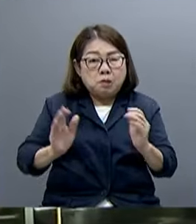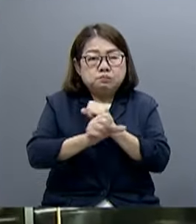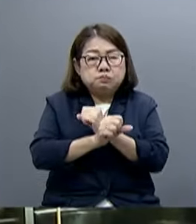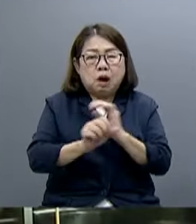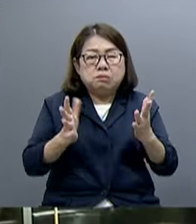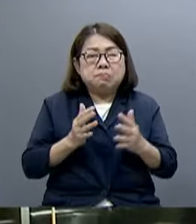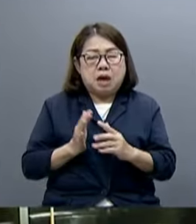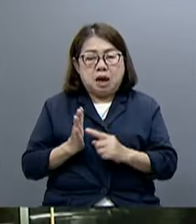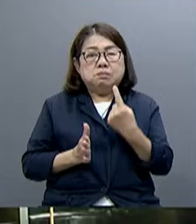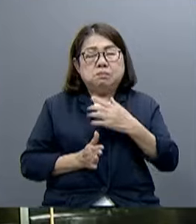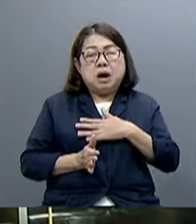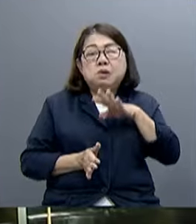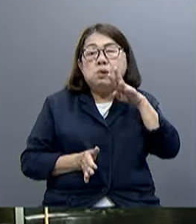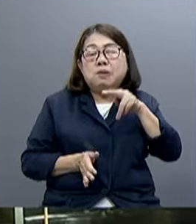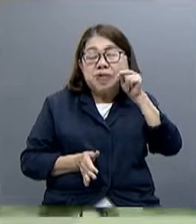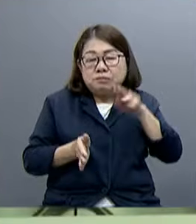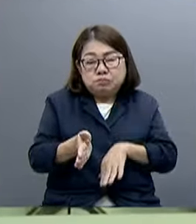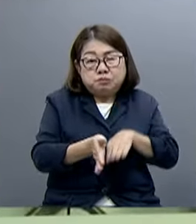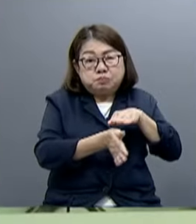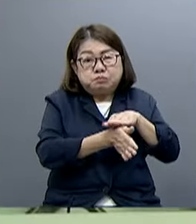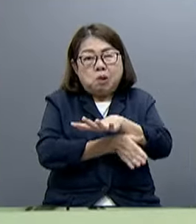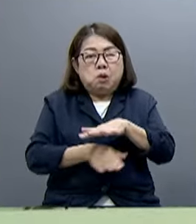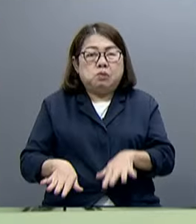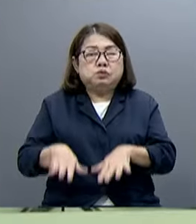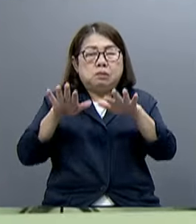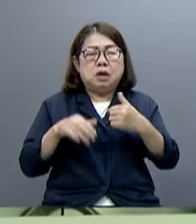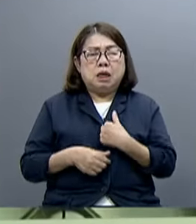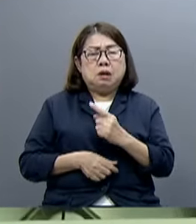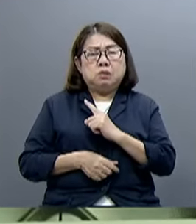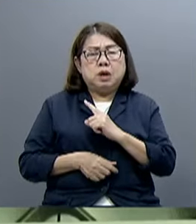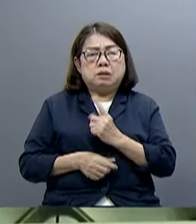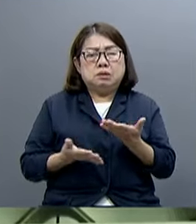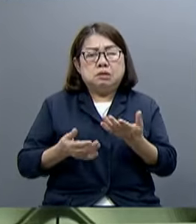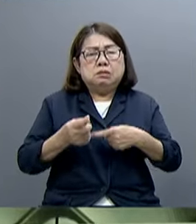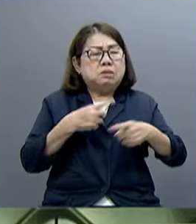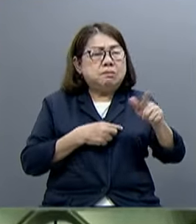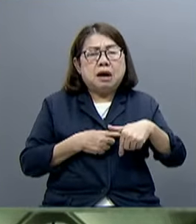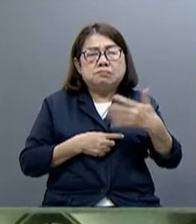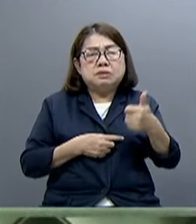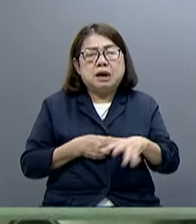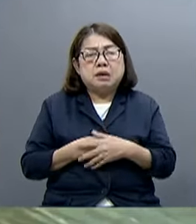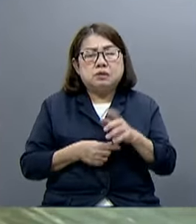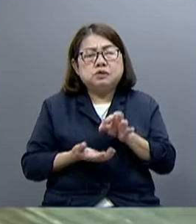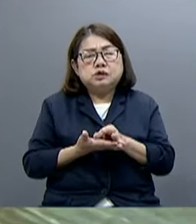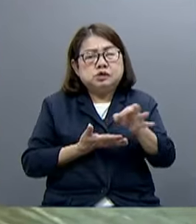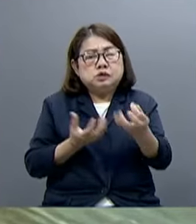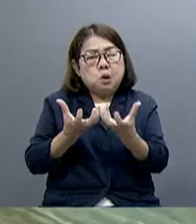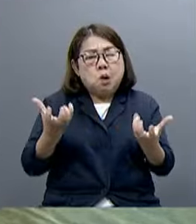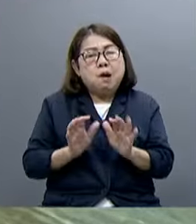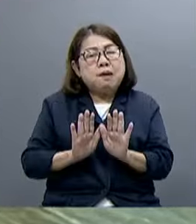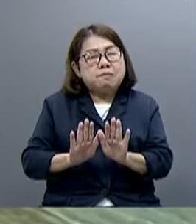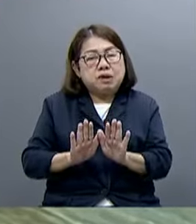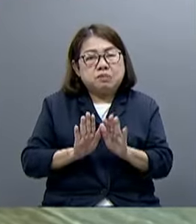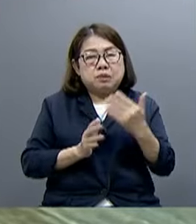บหนักหากน้ำล้นตลิ่งเธออยู่คนเดียวและไม่สามารถสัญจรออกไปไหนได้ต้องคอยซื้ออาหารแห้งตุนไว้ในสถาน